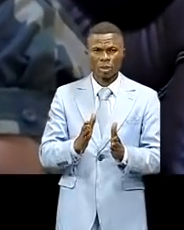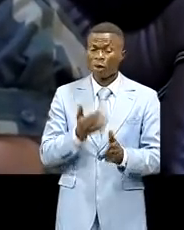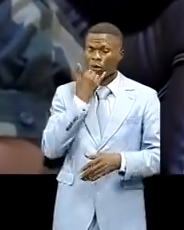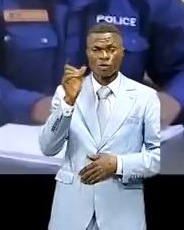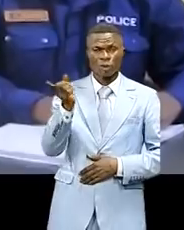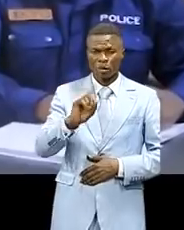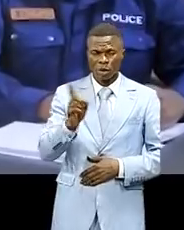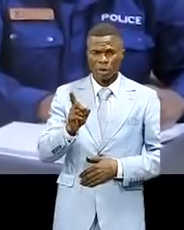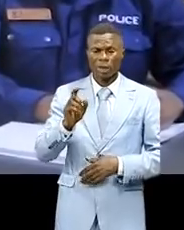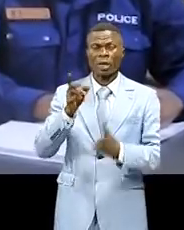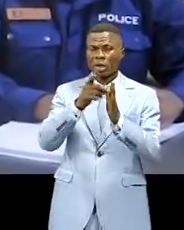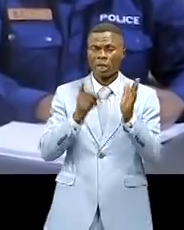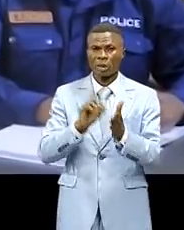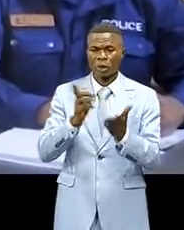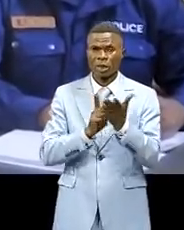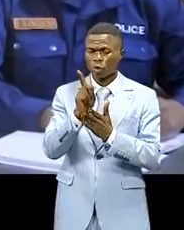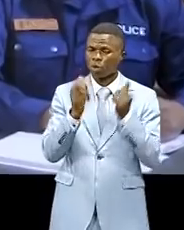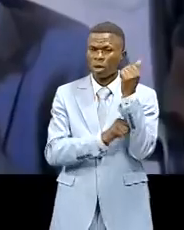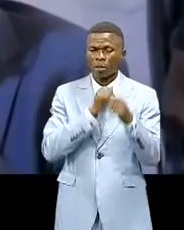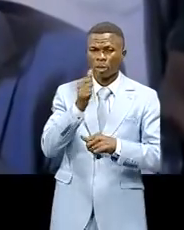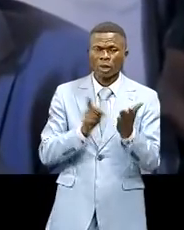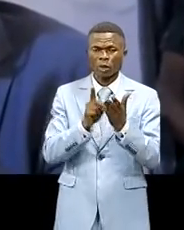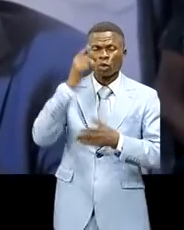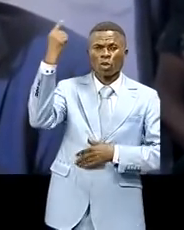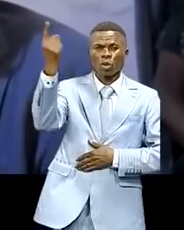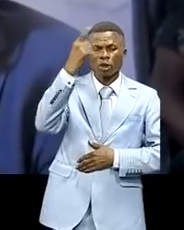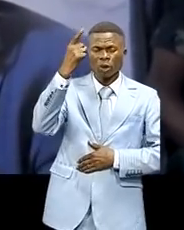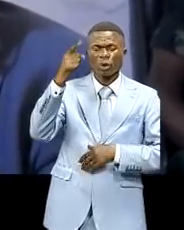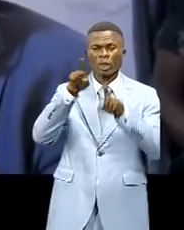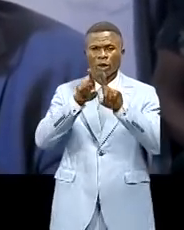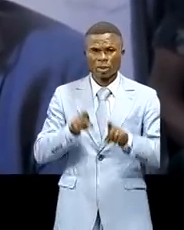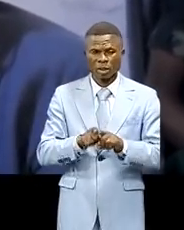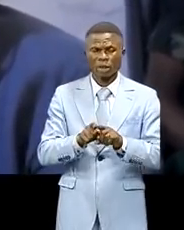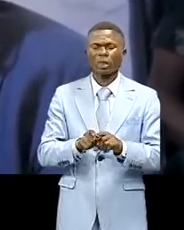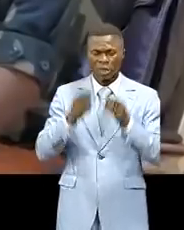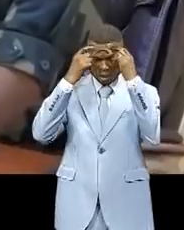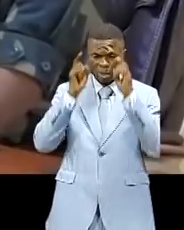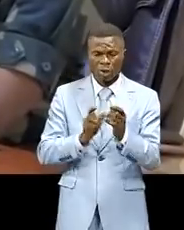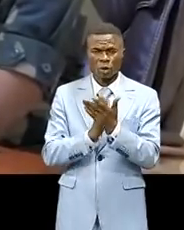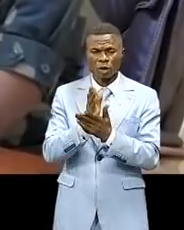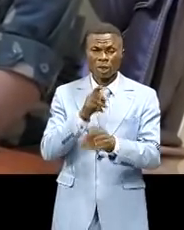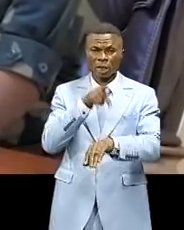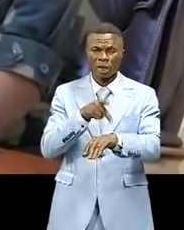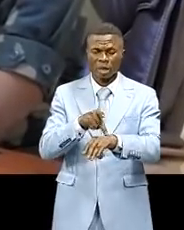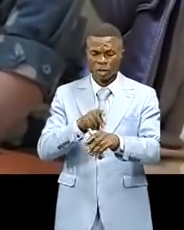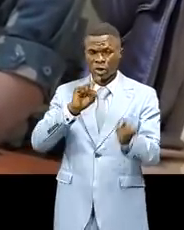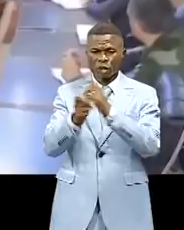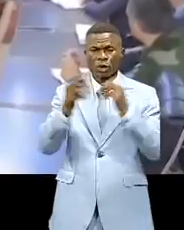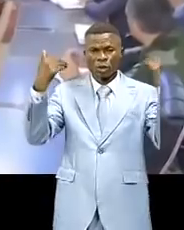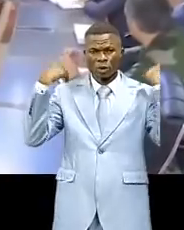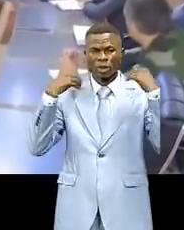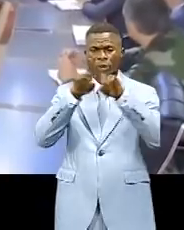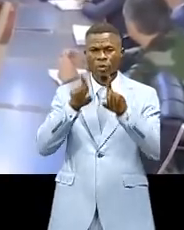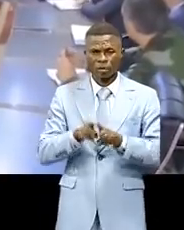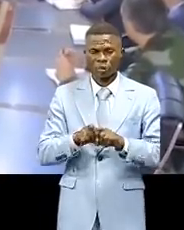non seulement deux principes de droit y mette du droit international humanitaire et de règles d'engagement pendant l'état de siège mais aussi